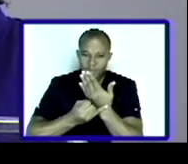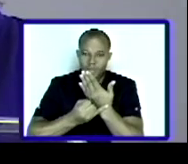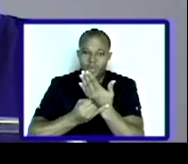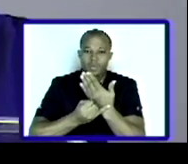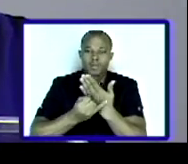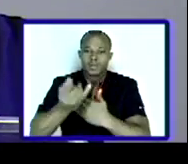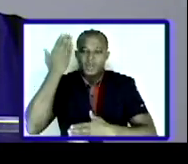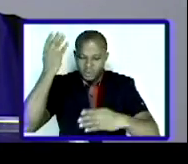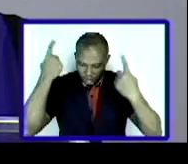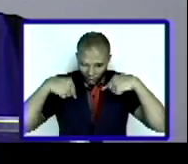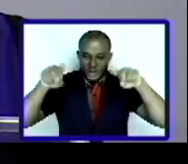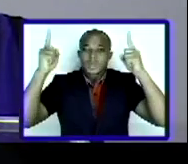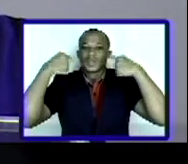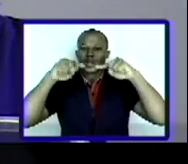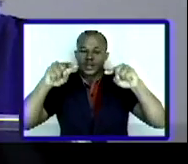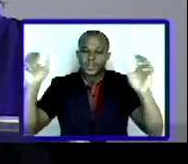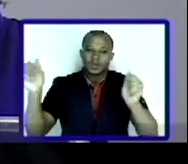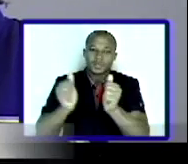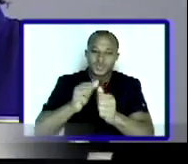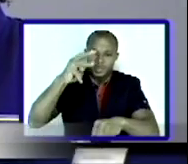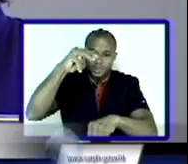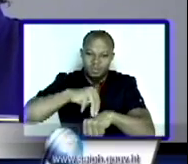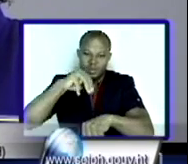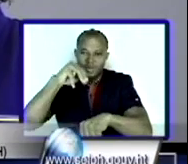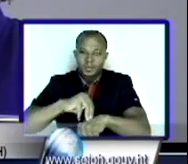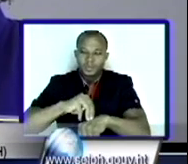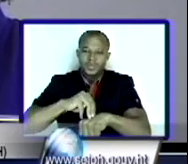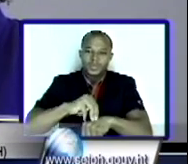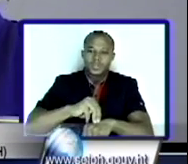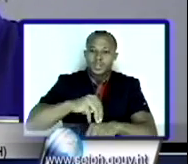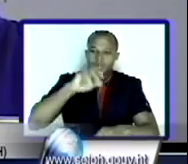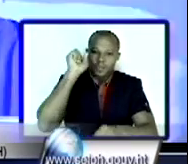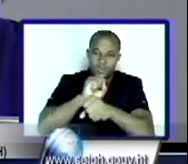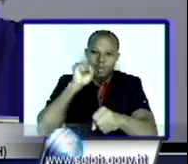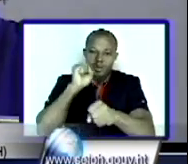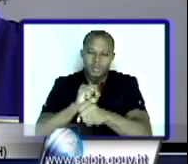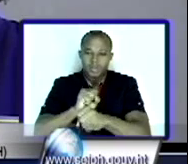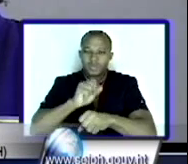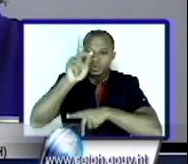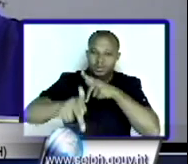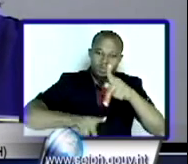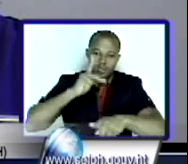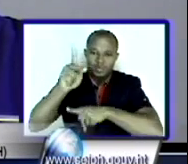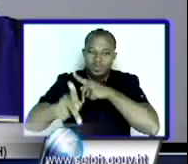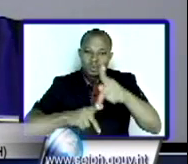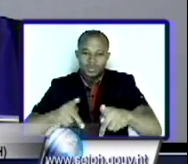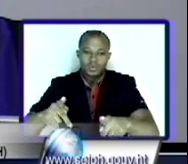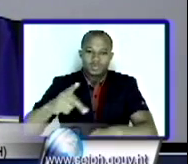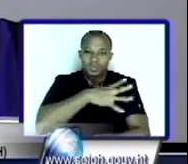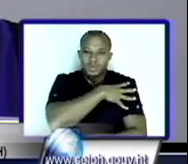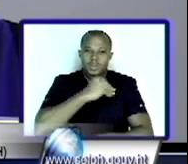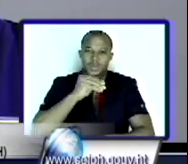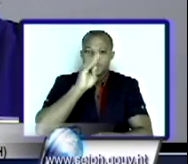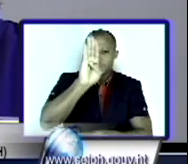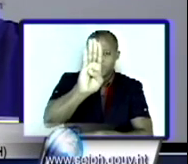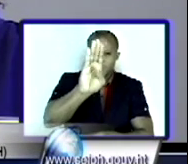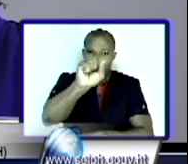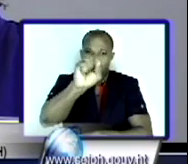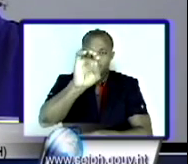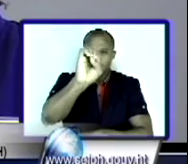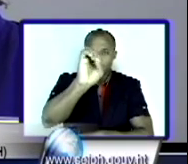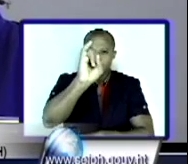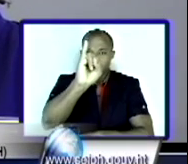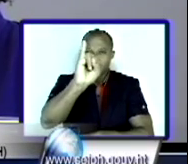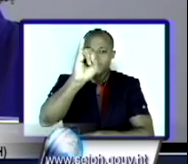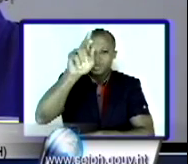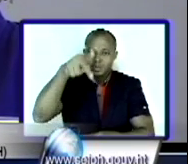là a été réalisé avec le ministère des Travaux publics, le BSEIPH, et avec l'appui financier et technique de l'OEA